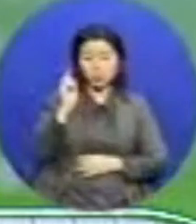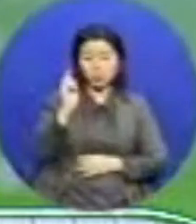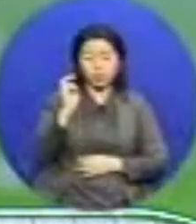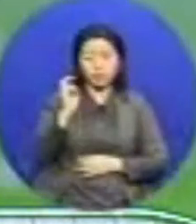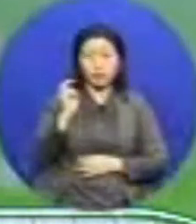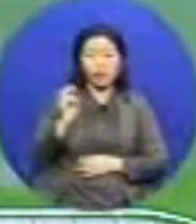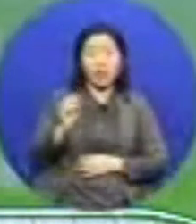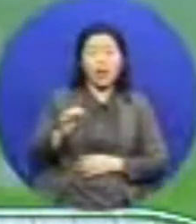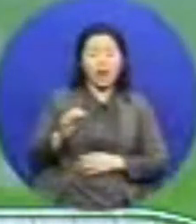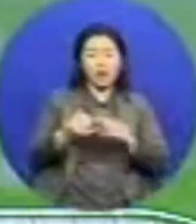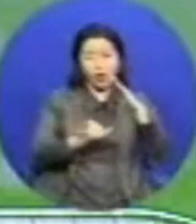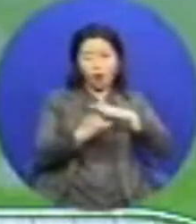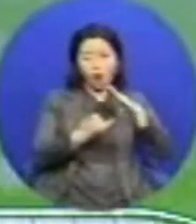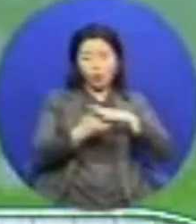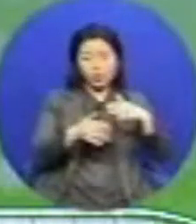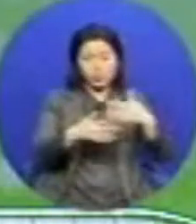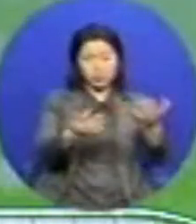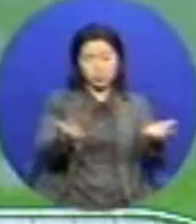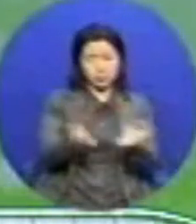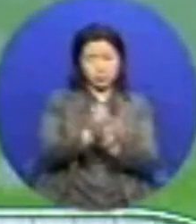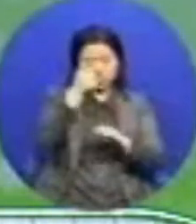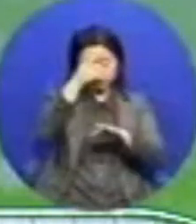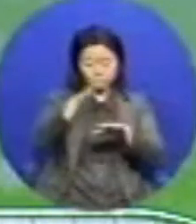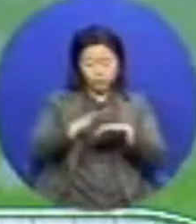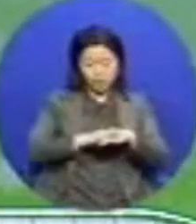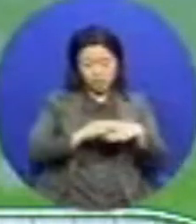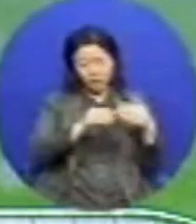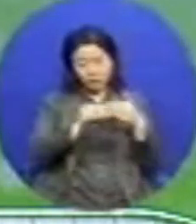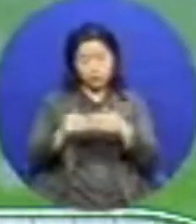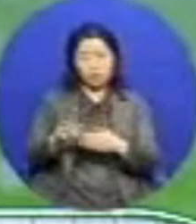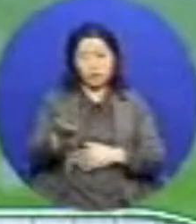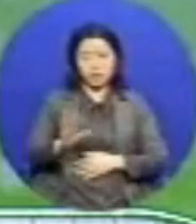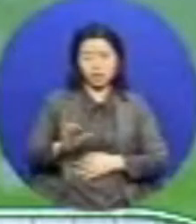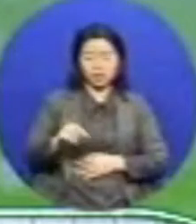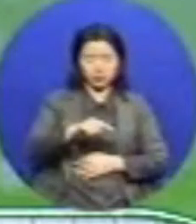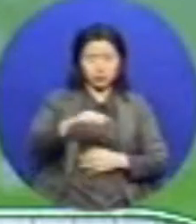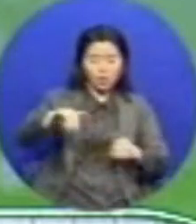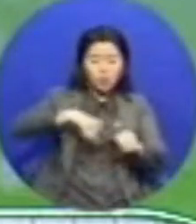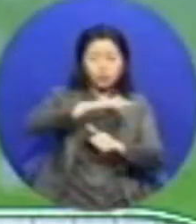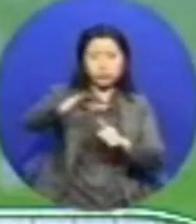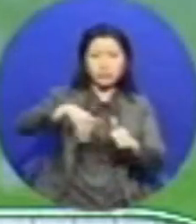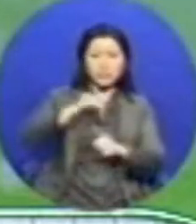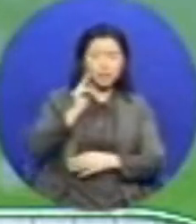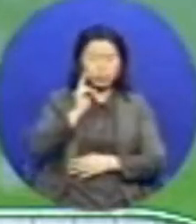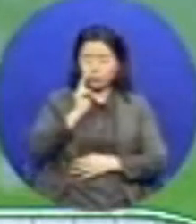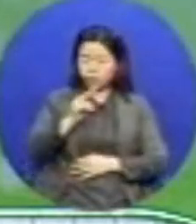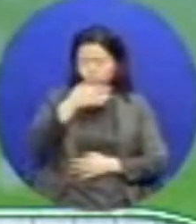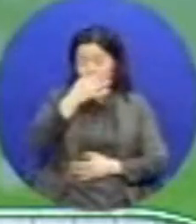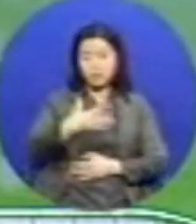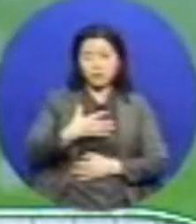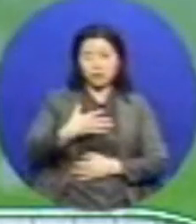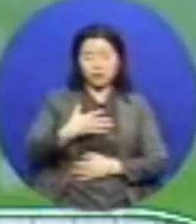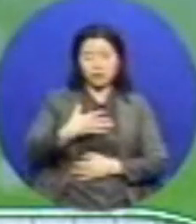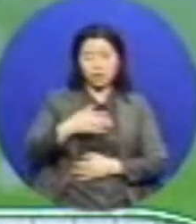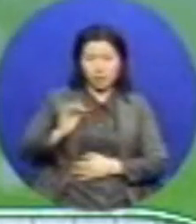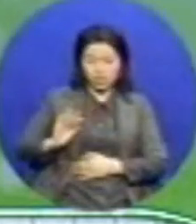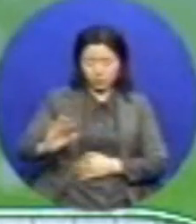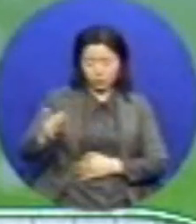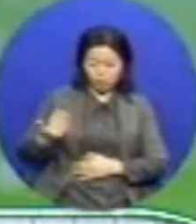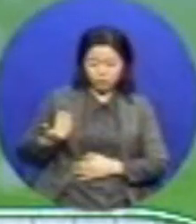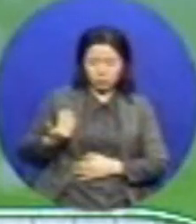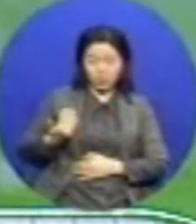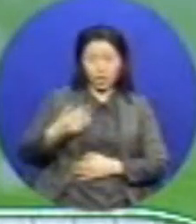어린이부 예배를 인도해야 되는데 예배 분위기가 너무너무 힘든 거예요 요즘에 좀 별난 애들이 많은